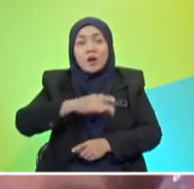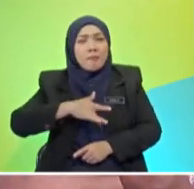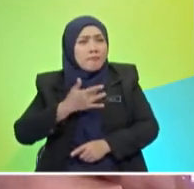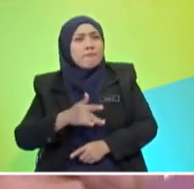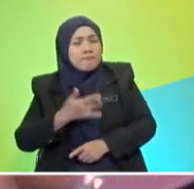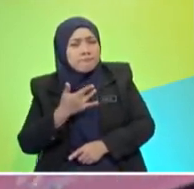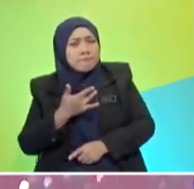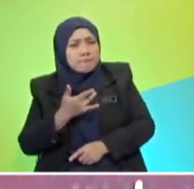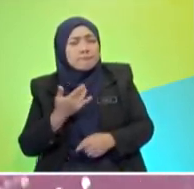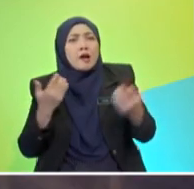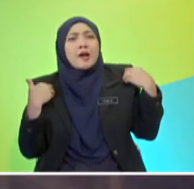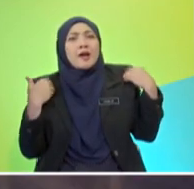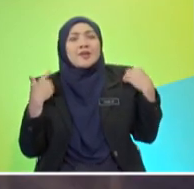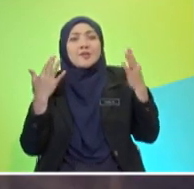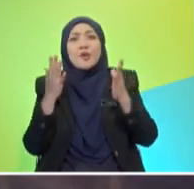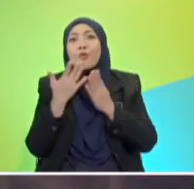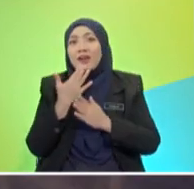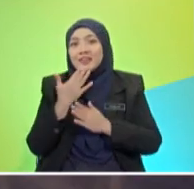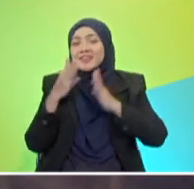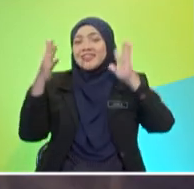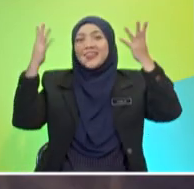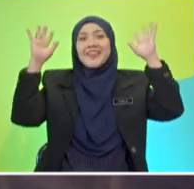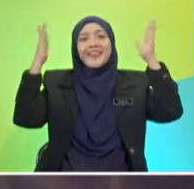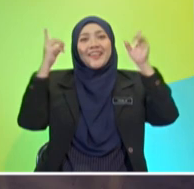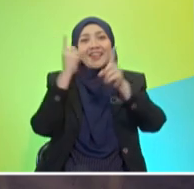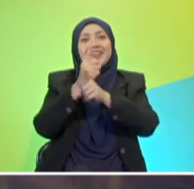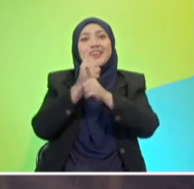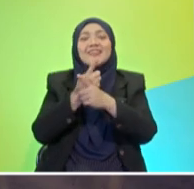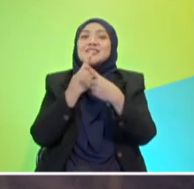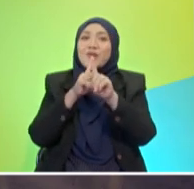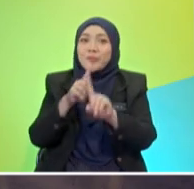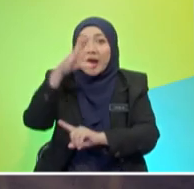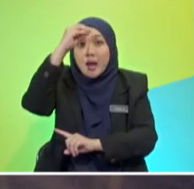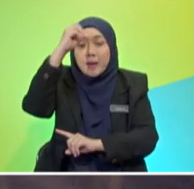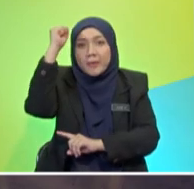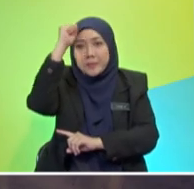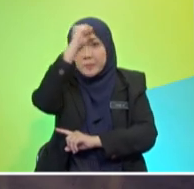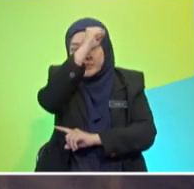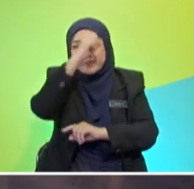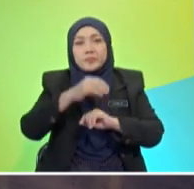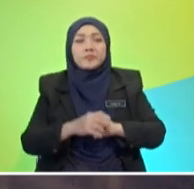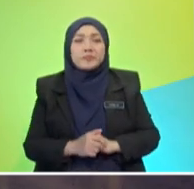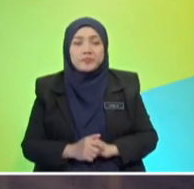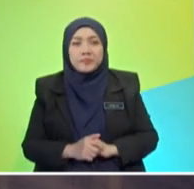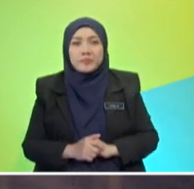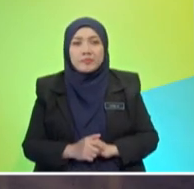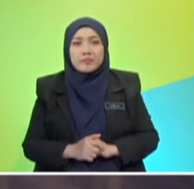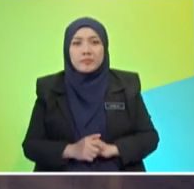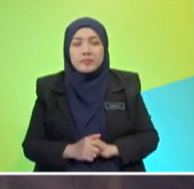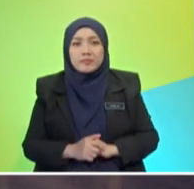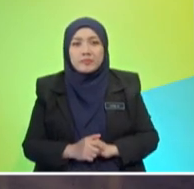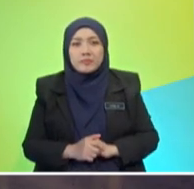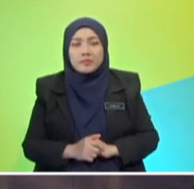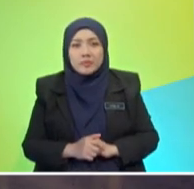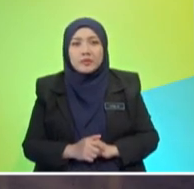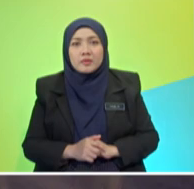pun betul kan? Tepuk tangan untuk Syah. Banyaknya dia betul. Tadilah cikgu nak cakaplah situasi yang Syah